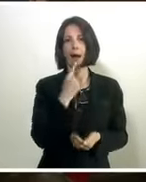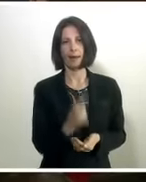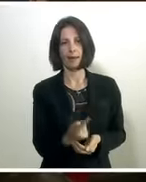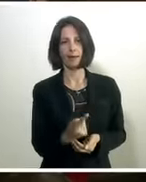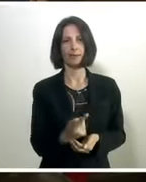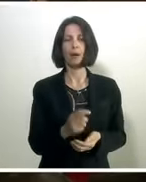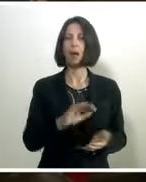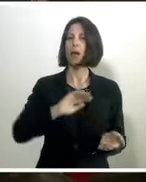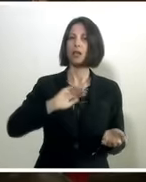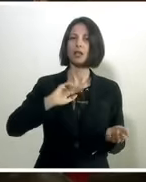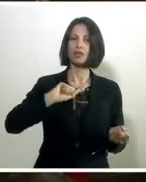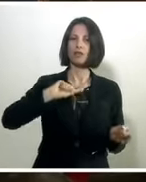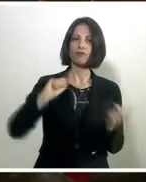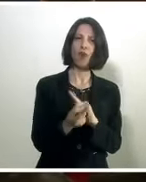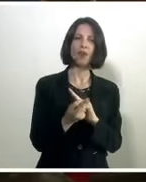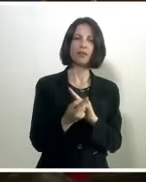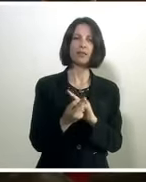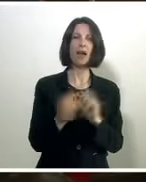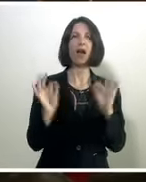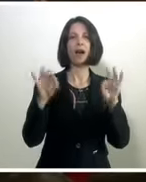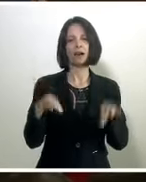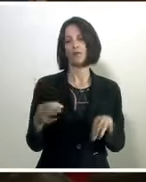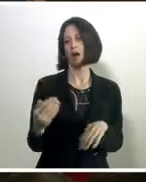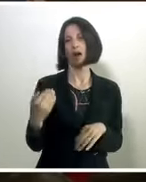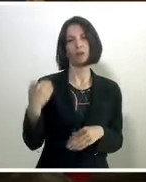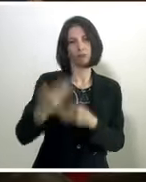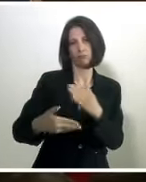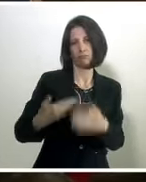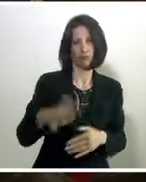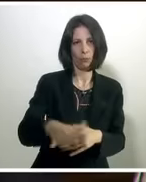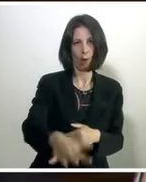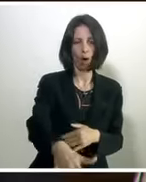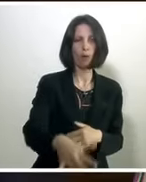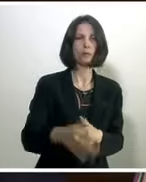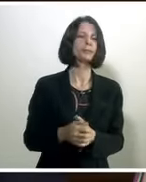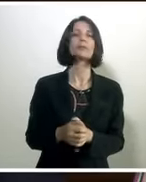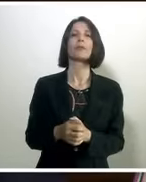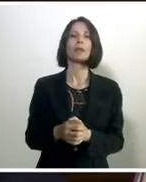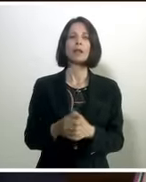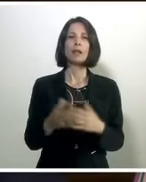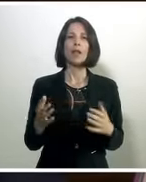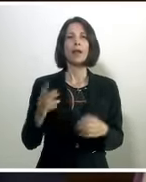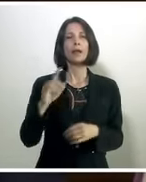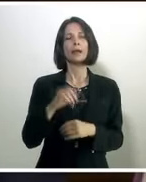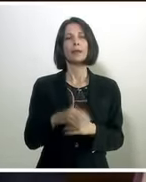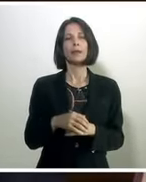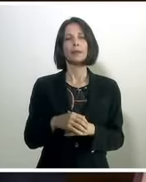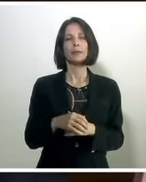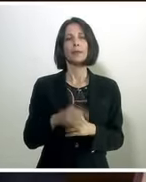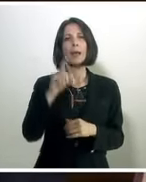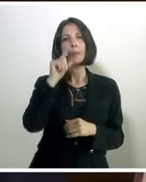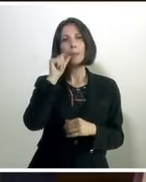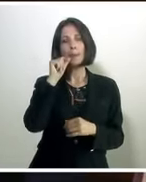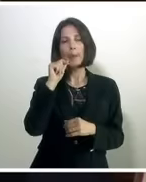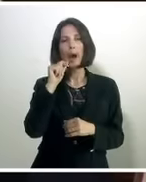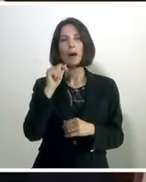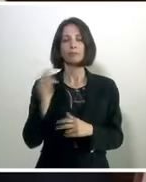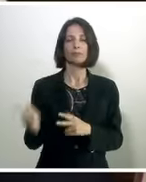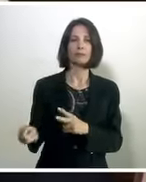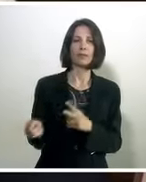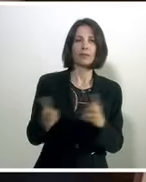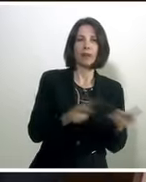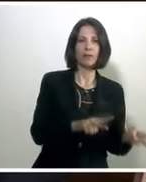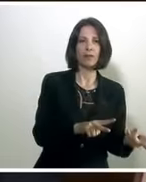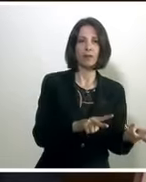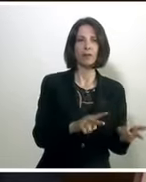poco dopo come ricorda Francesco Barbagallo nella sua notevole biografia e il padre Mario trasferitosi a Salerno dove operava il governo